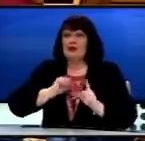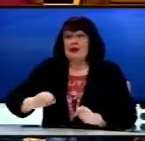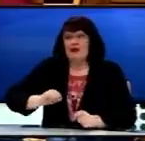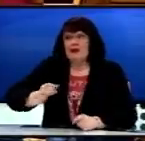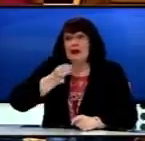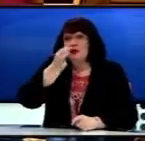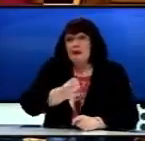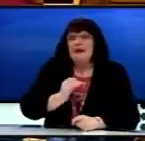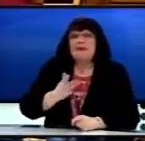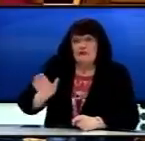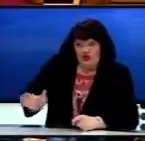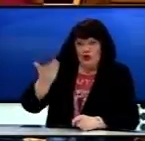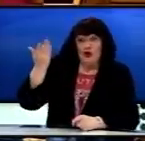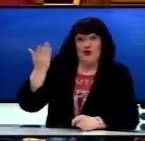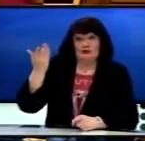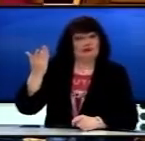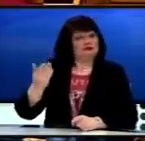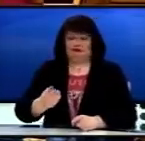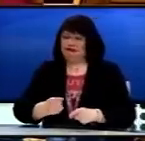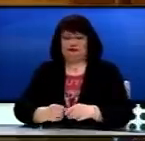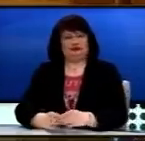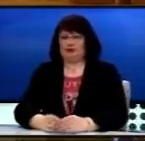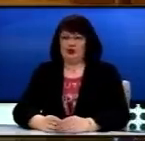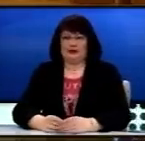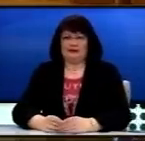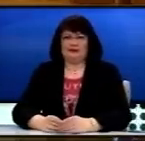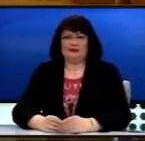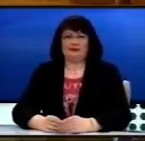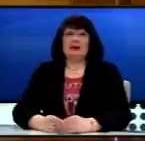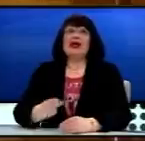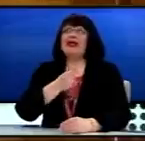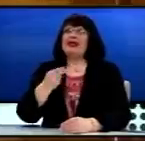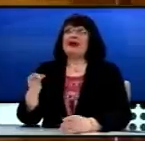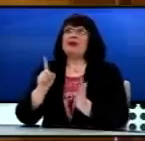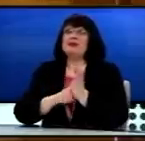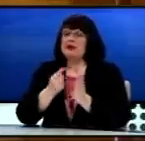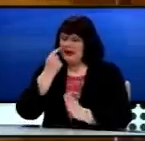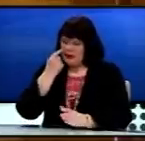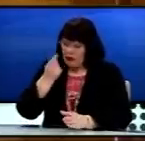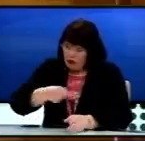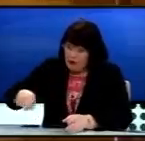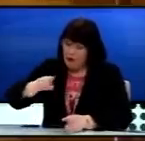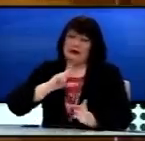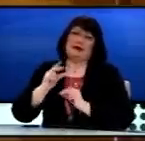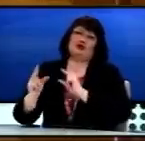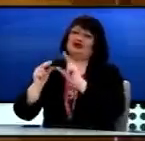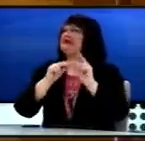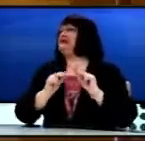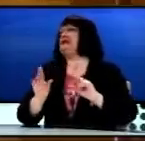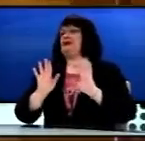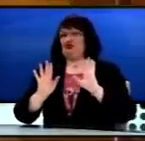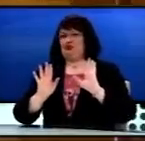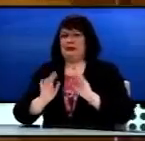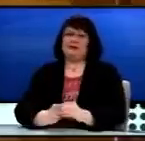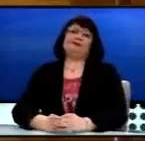να το δηλώσει, μήπως τυχόν και έχει αρνητικές συνέπειες στη δουλειά του. Αυτό είναι ζήτημα που πρέπει να μας απασχολήσει όλους πάρα πολύ σοβαρά. Και είναι ζήτημα και